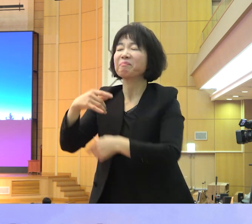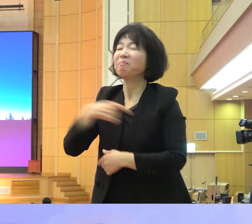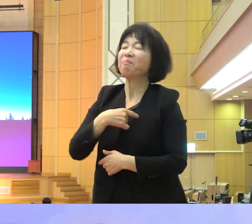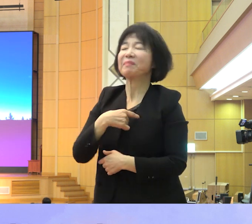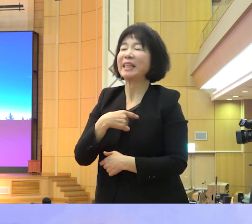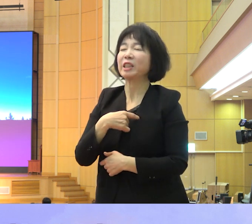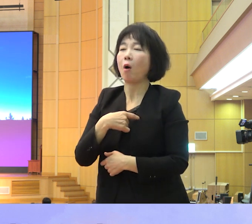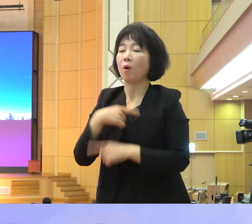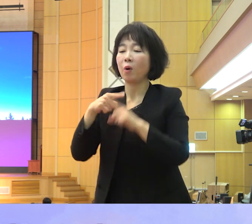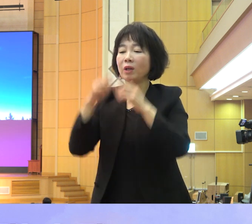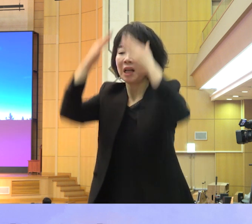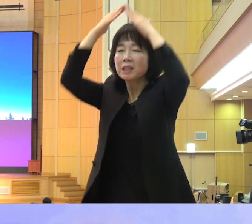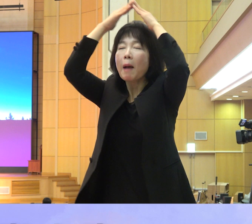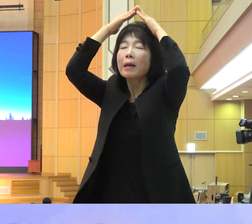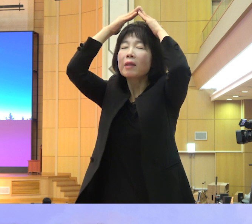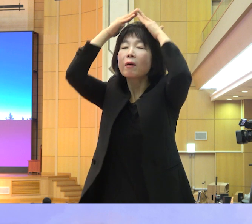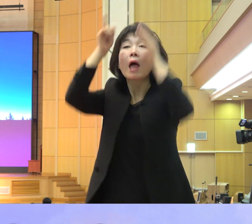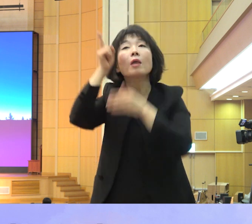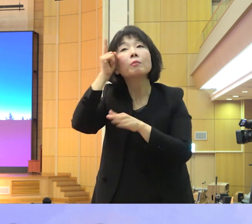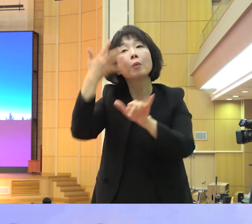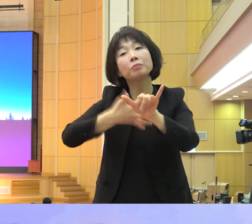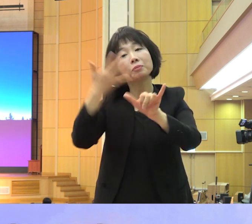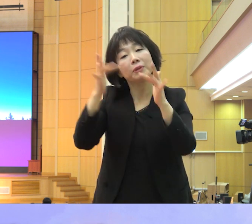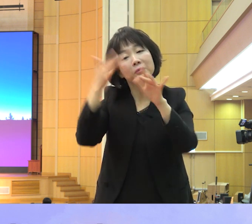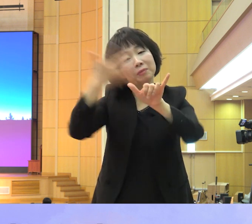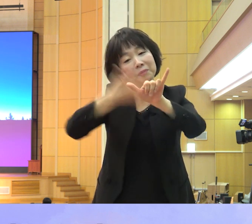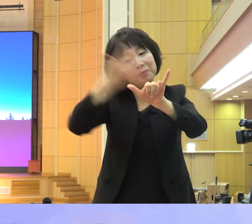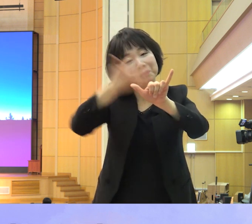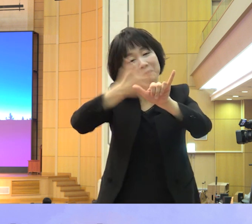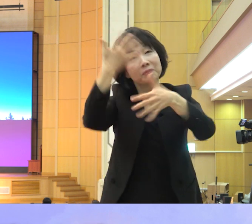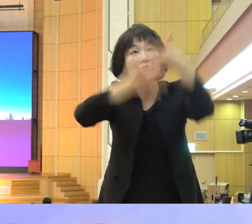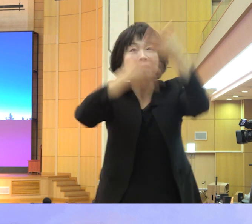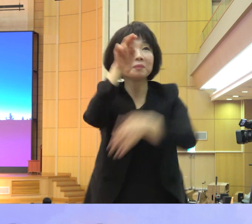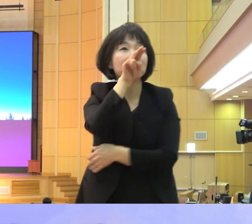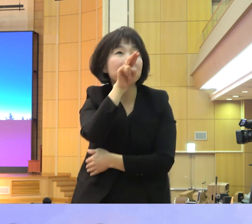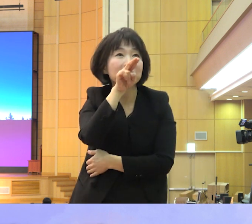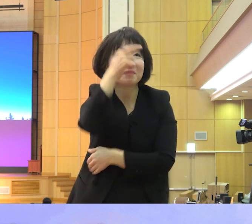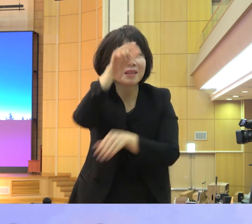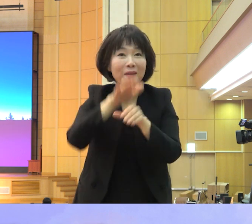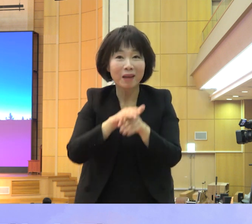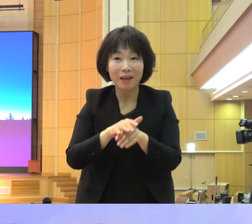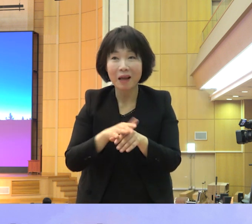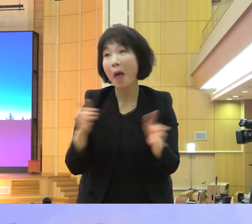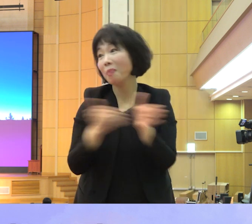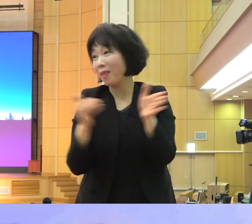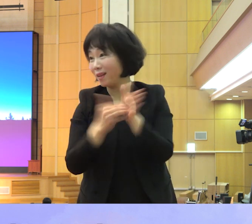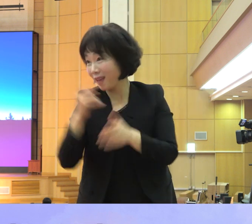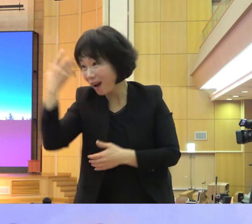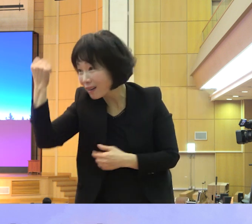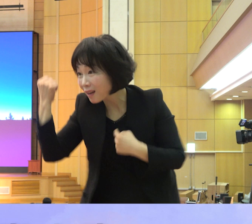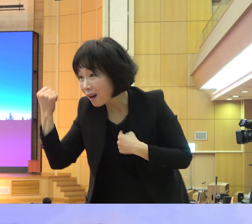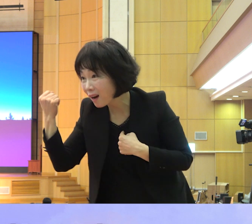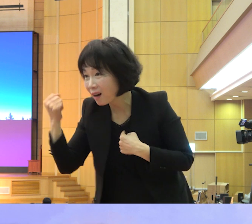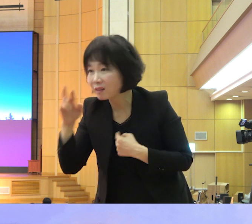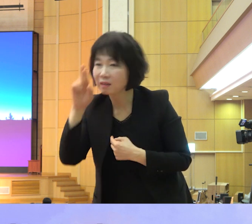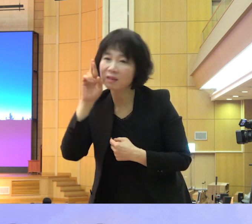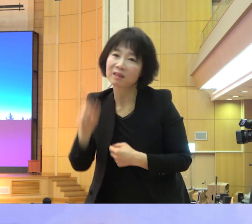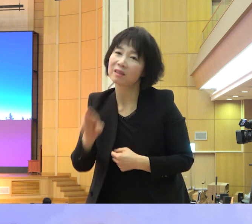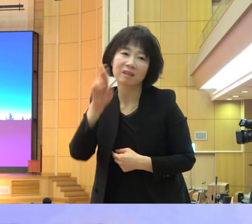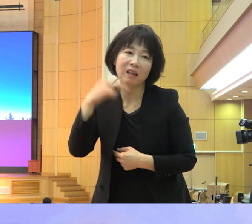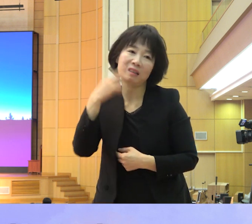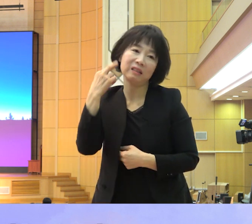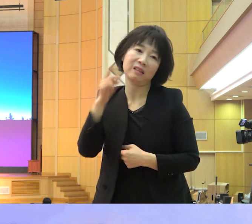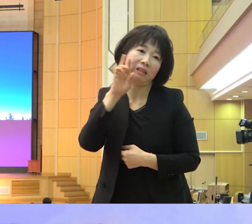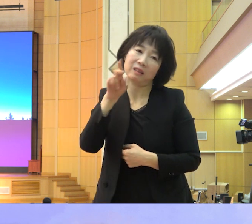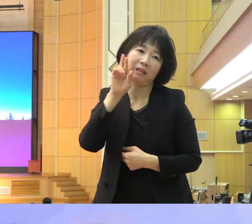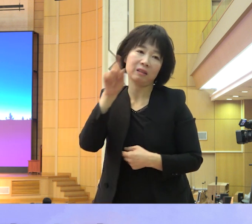예배인데, 제사를 드릴 땐 제사장이 집례하는 거예요. 제사장 없이 제사